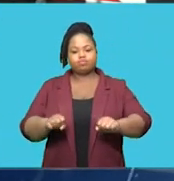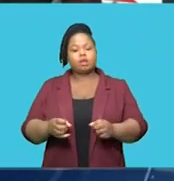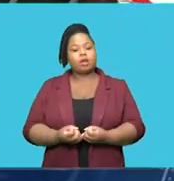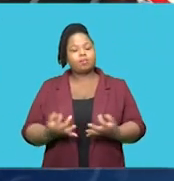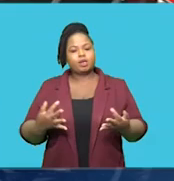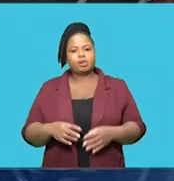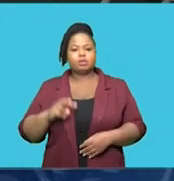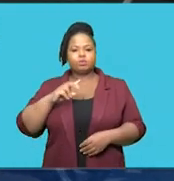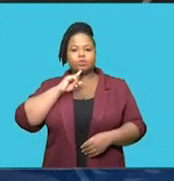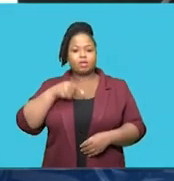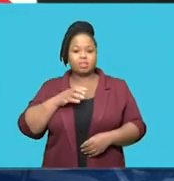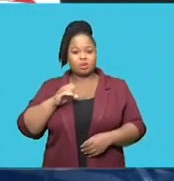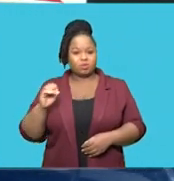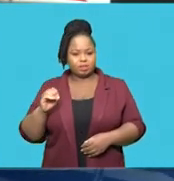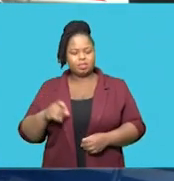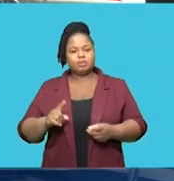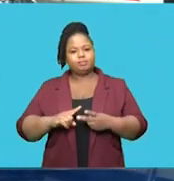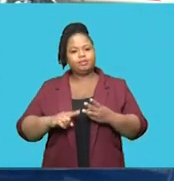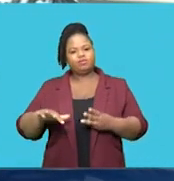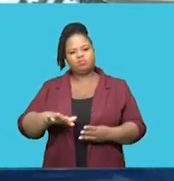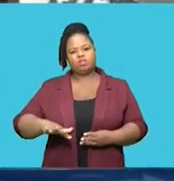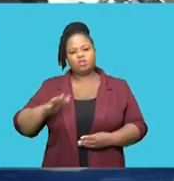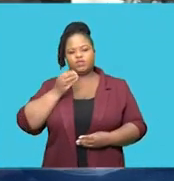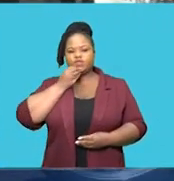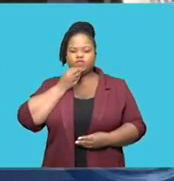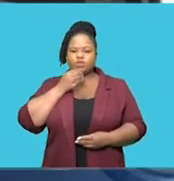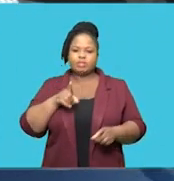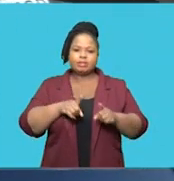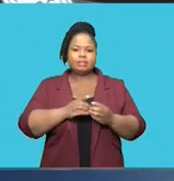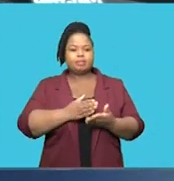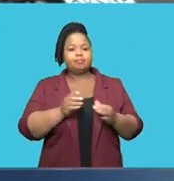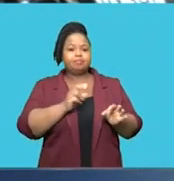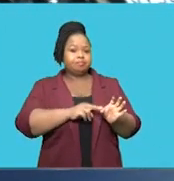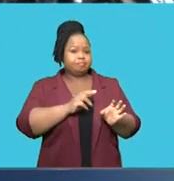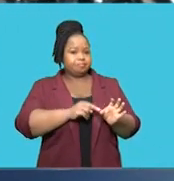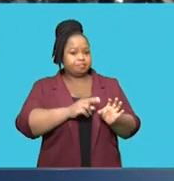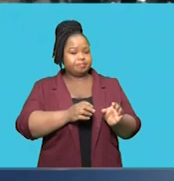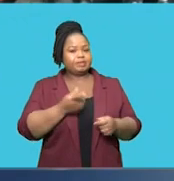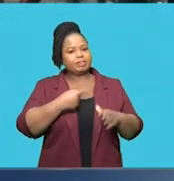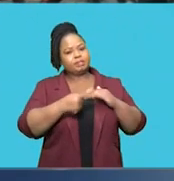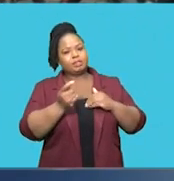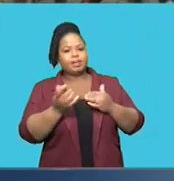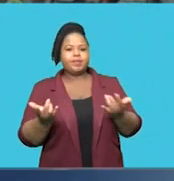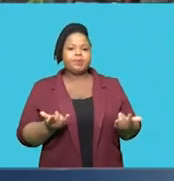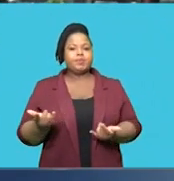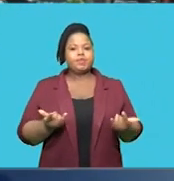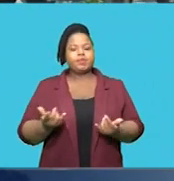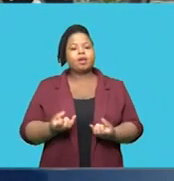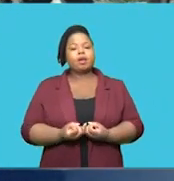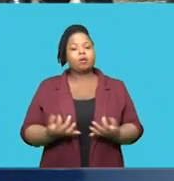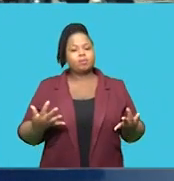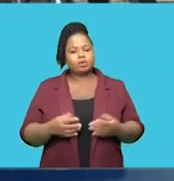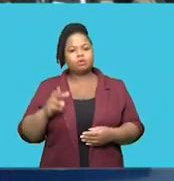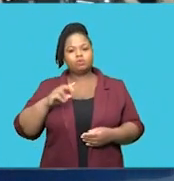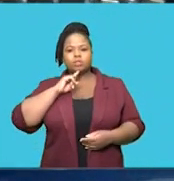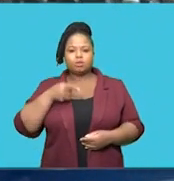abayizinkulungwane ezimbili kanye nezindawo zokudla kubalwa nezindawo ezithengisa utshwala kanye nabathengisi basemgwaqweni abayizinkulungwane